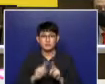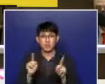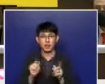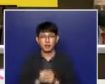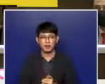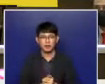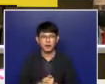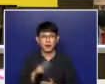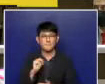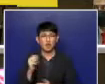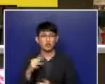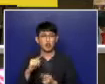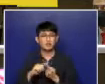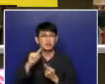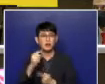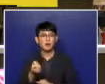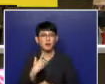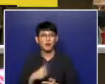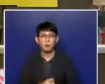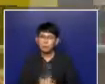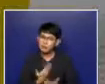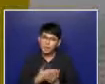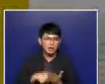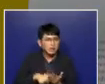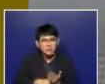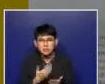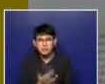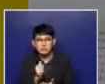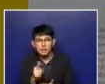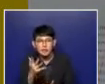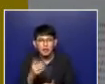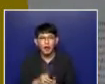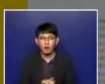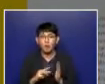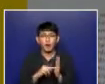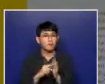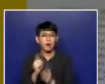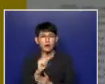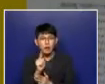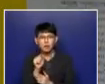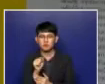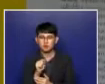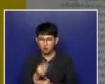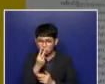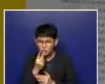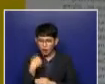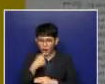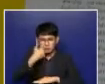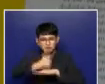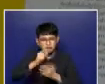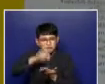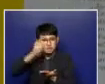ต่อไปถึงบาวมาต่อบังว่าภาษีเจริญเห็นมั้ยไปทีละคืบทีละ